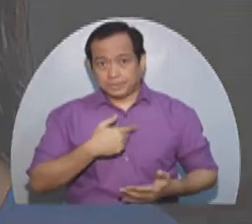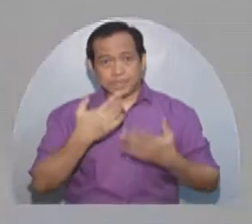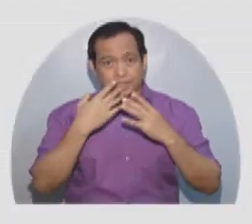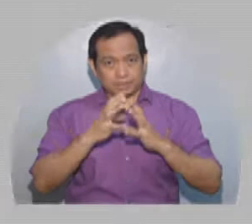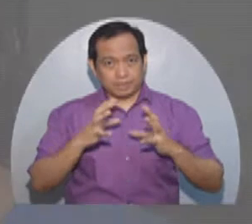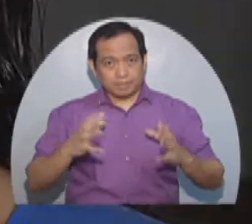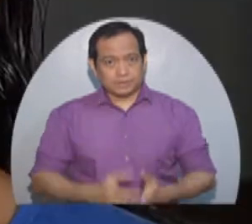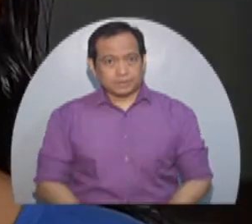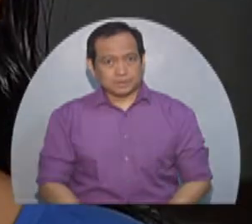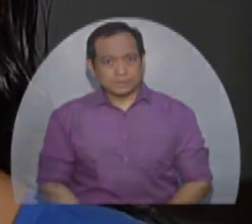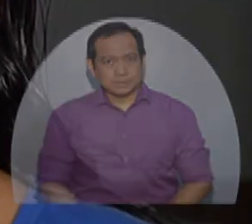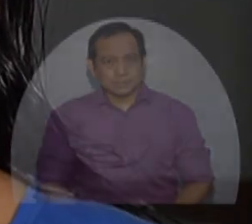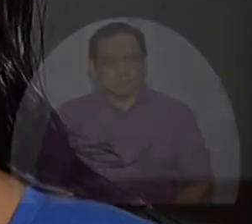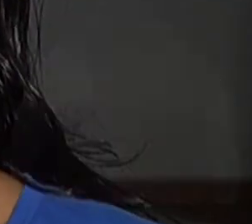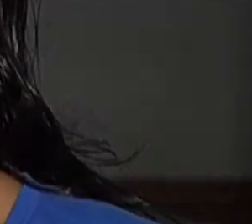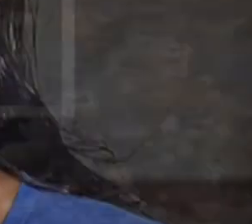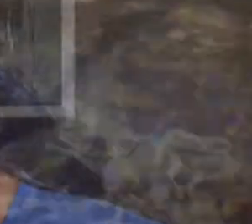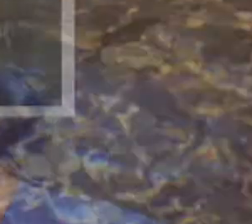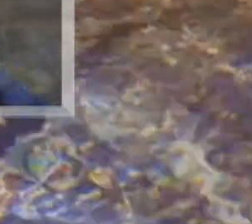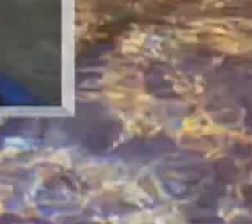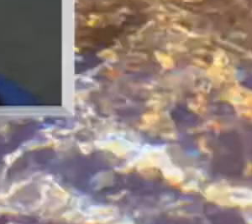ako. Maraming salamat po.